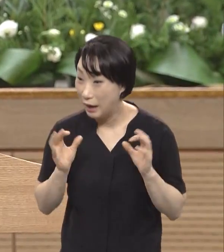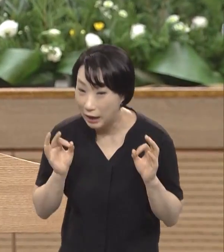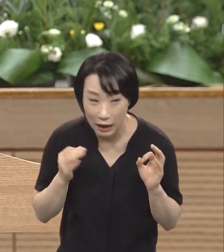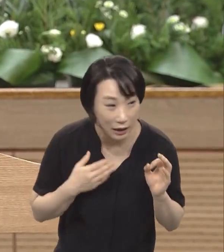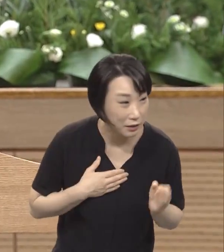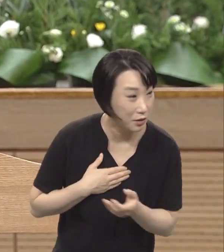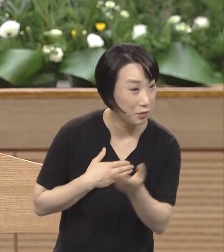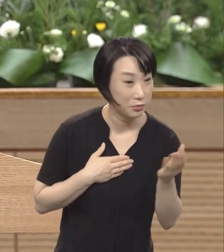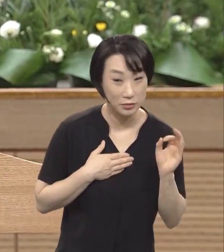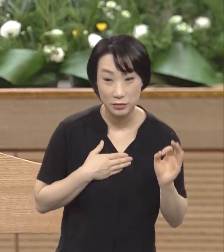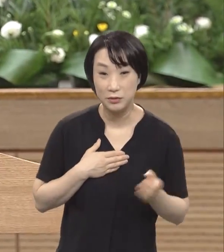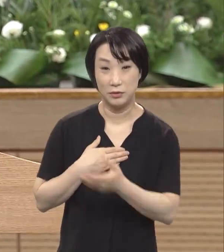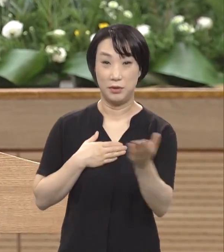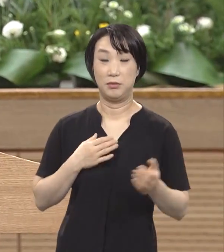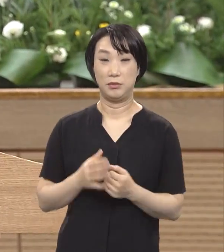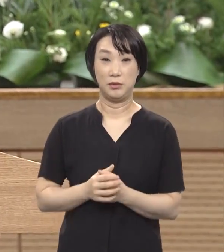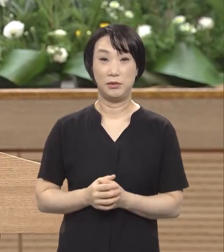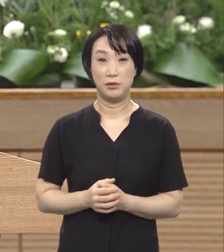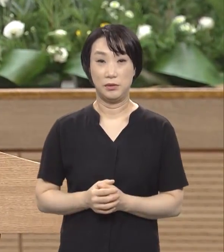됩니까?